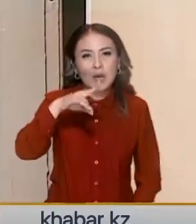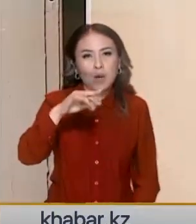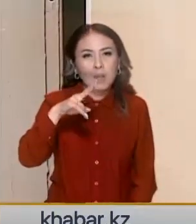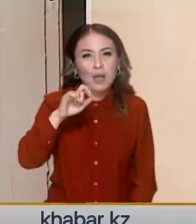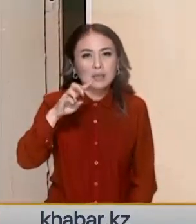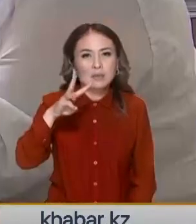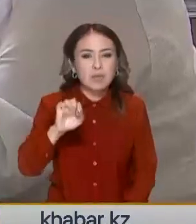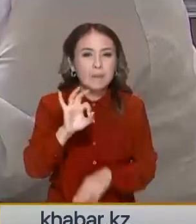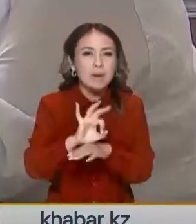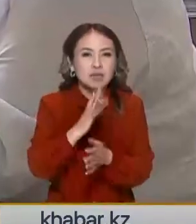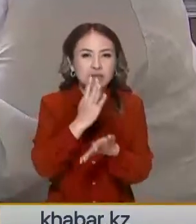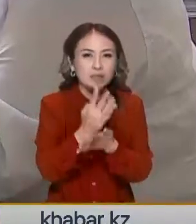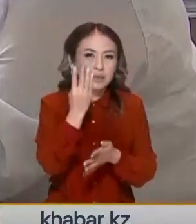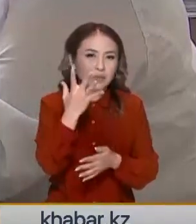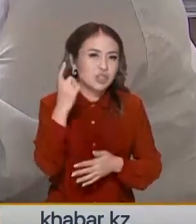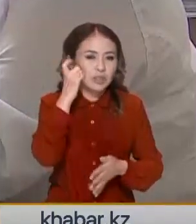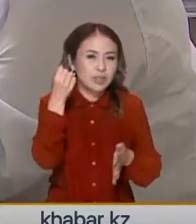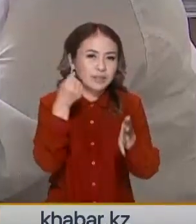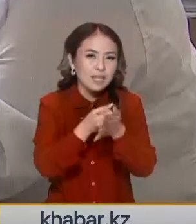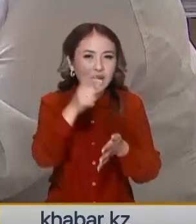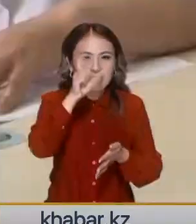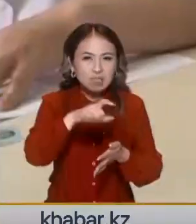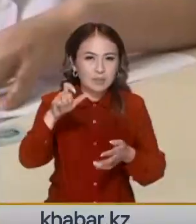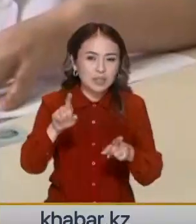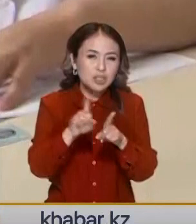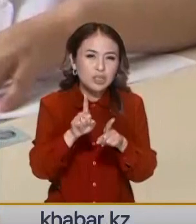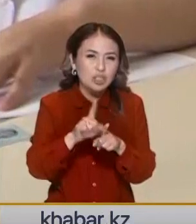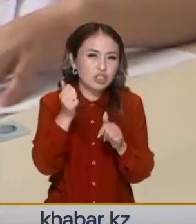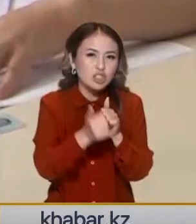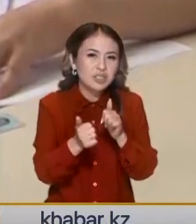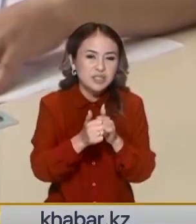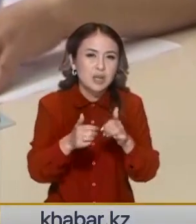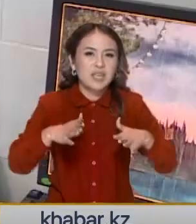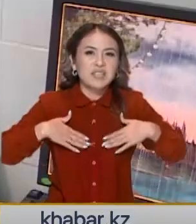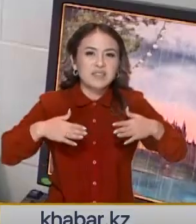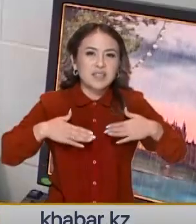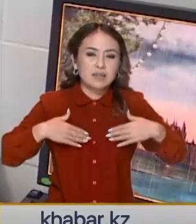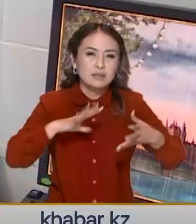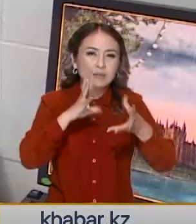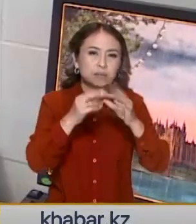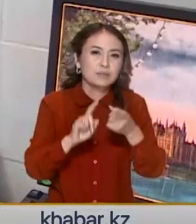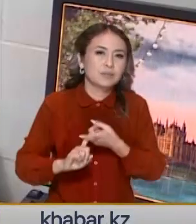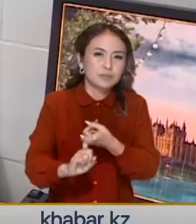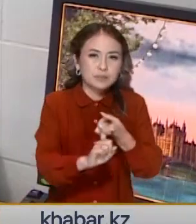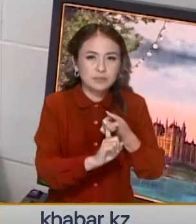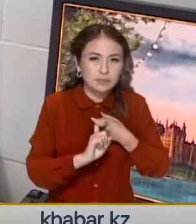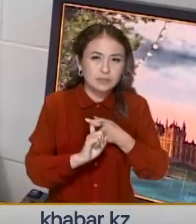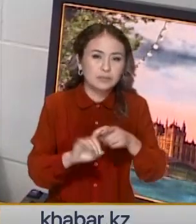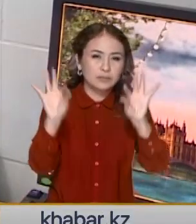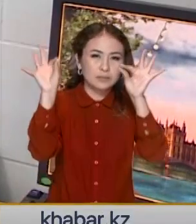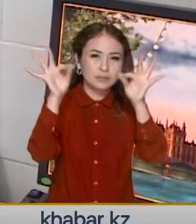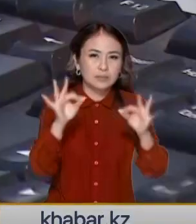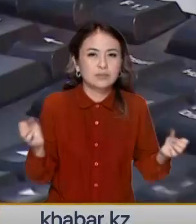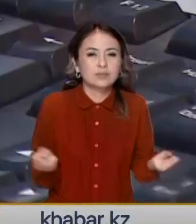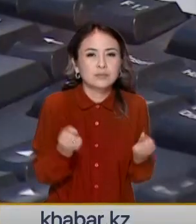деген түрі өршіп тұр. Бұл 45 жасқа дейінгі азаматтар жиі шалдығатын өкпе инфекциясы. Індет таралуының шарықтау шегі күз